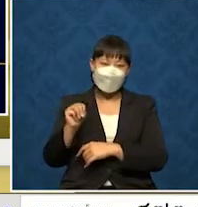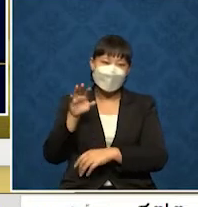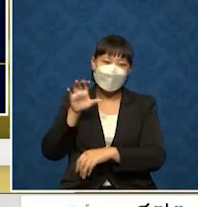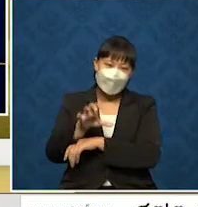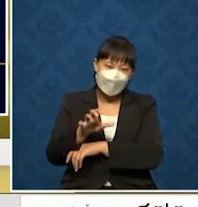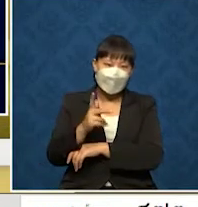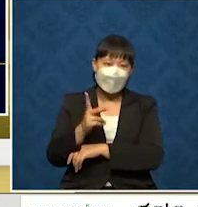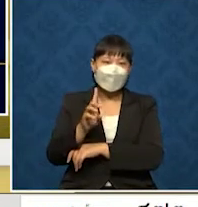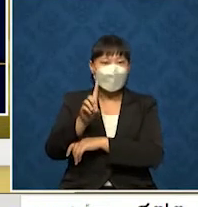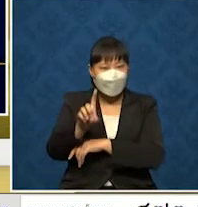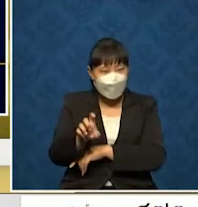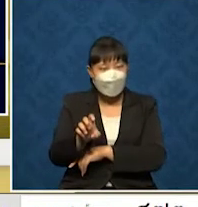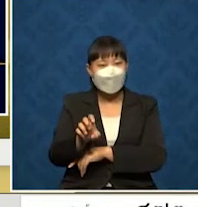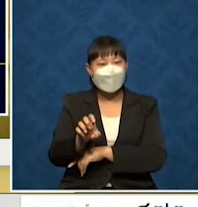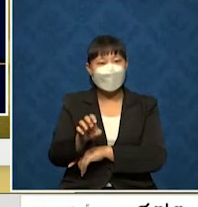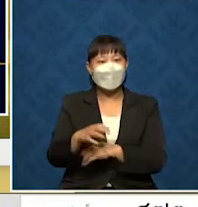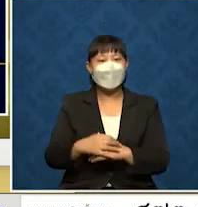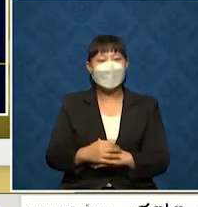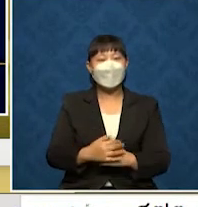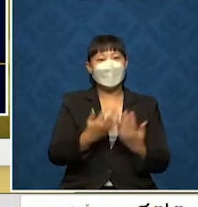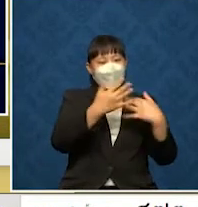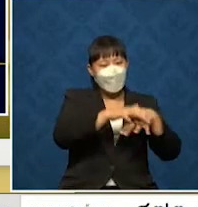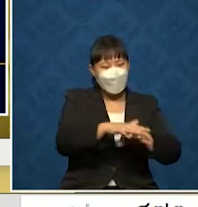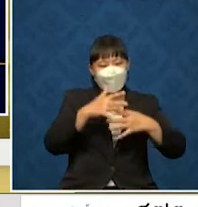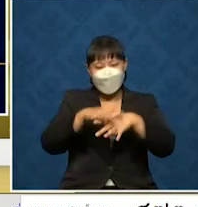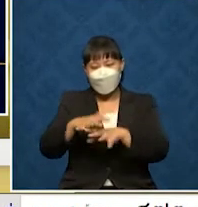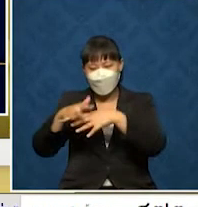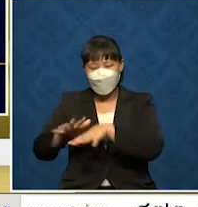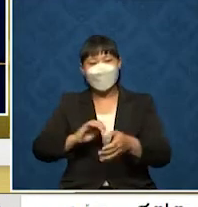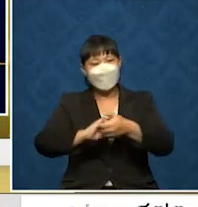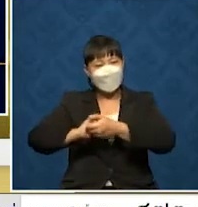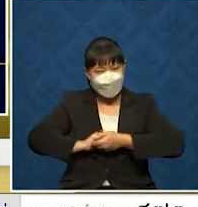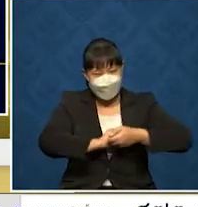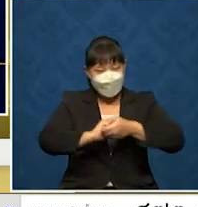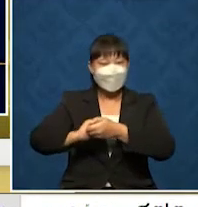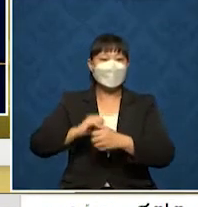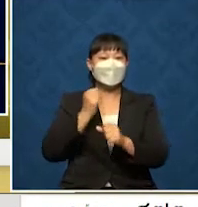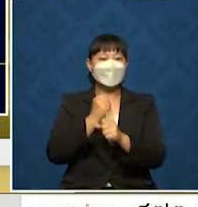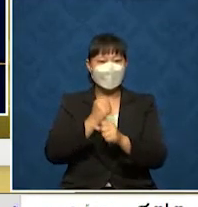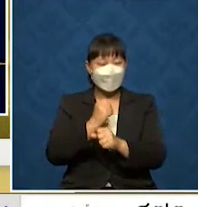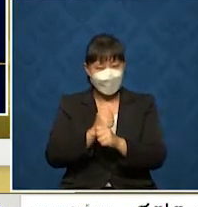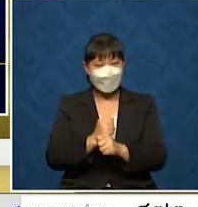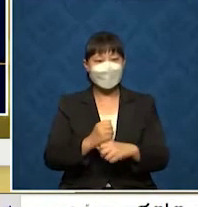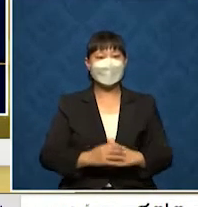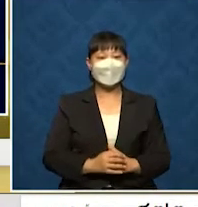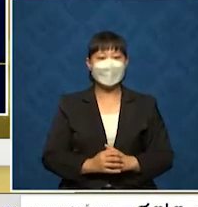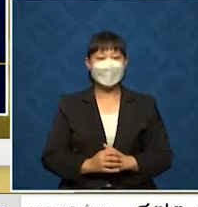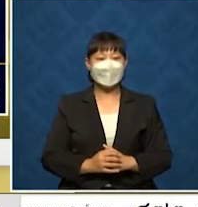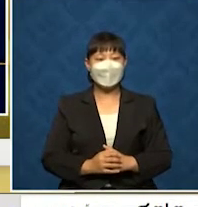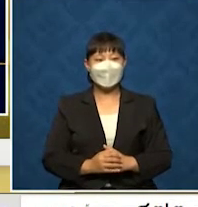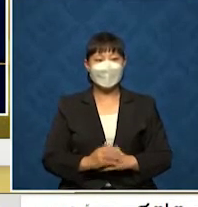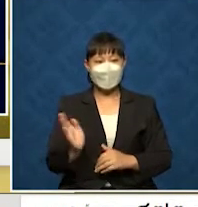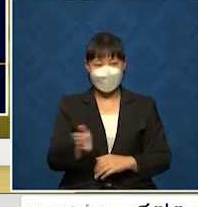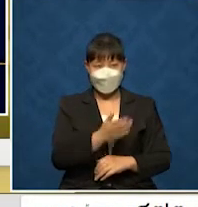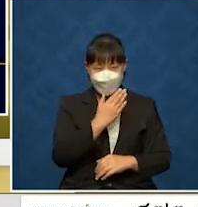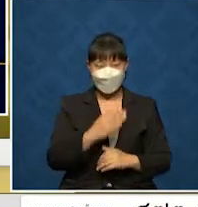นินการเราจึงต้องบูรณาการในการดำเนินการตรงนี้ขออนุญาตไป สไลด์ที่4ห